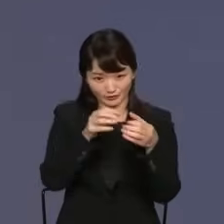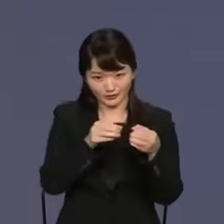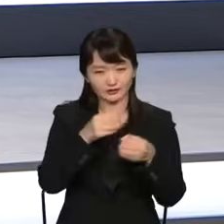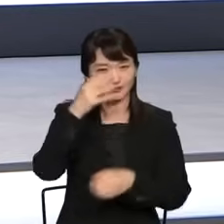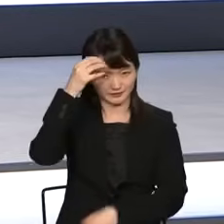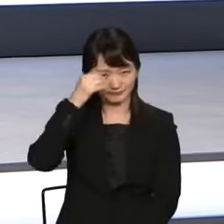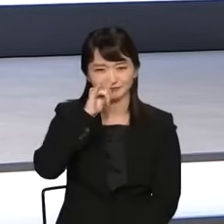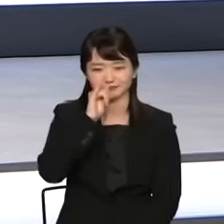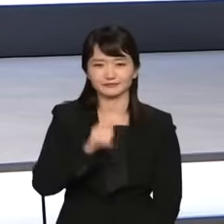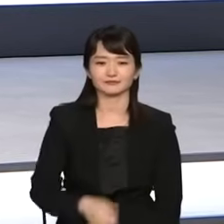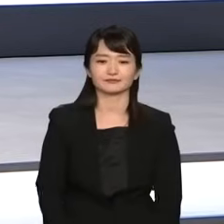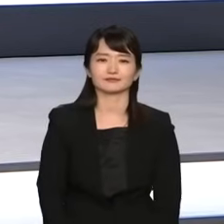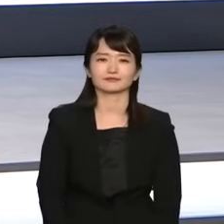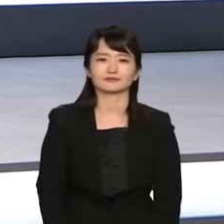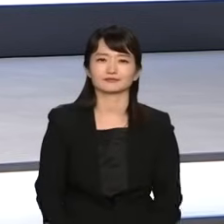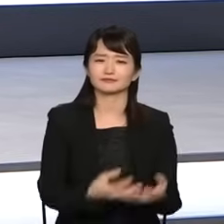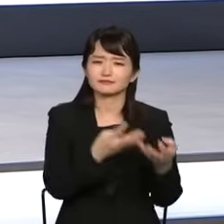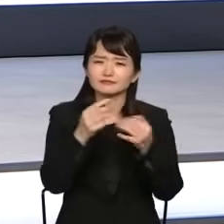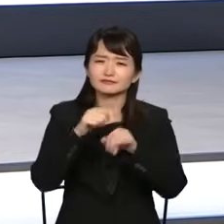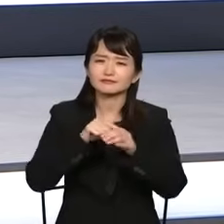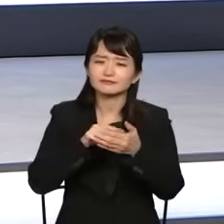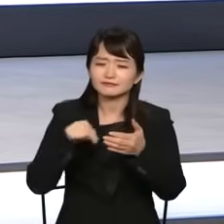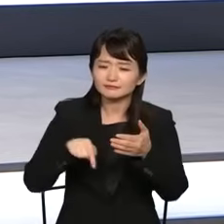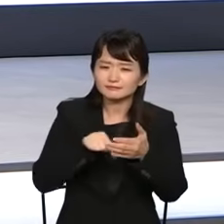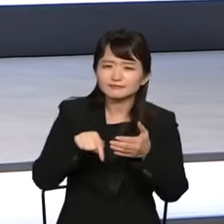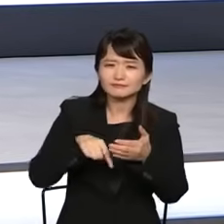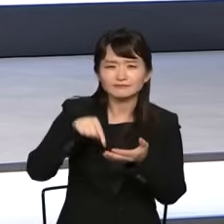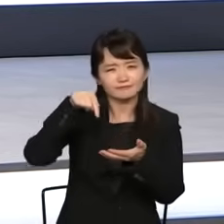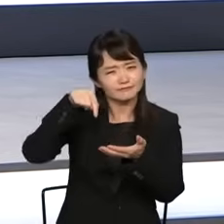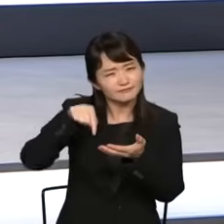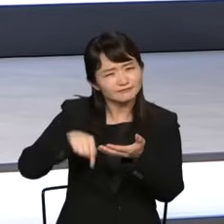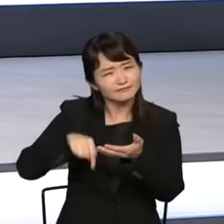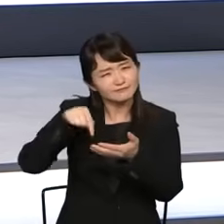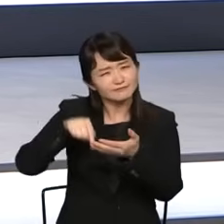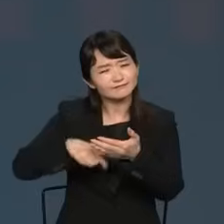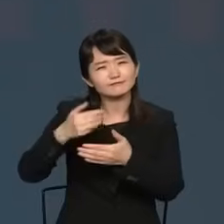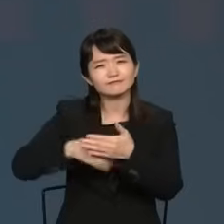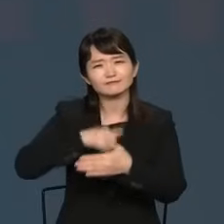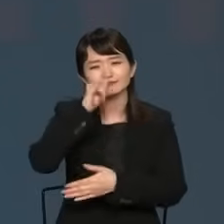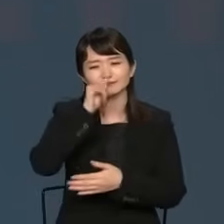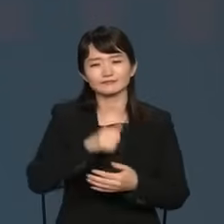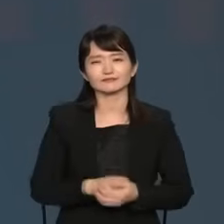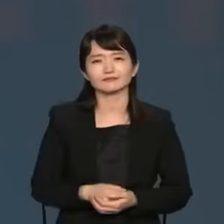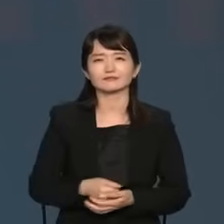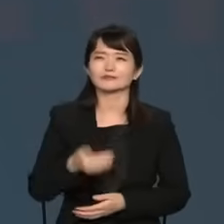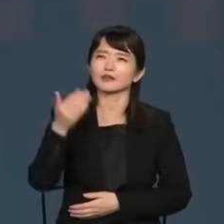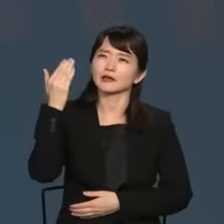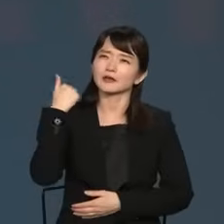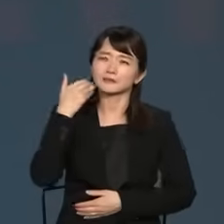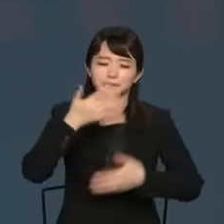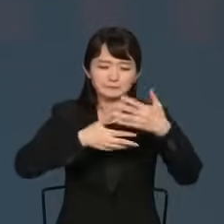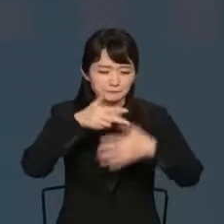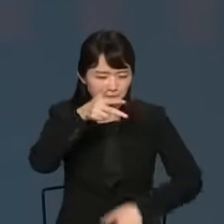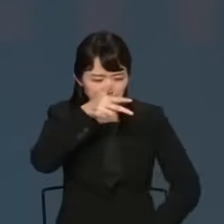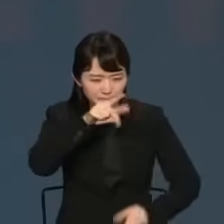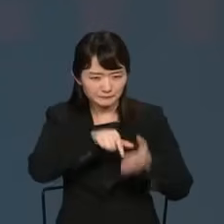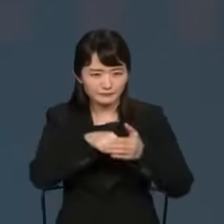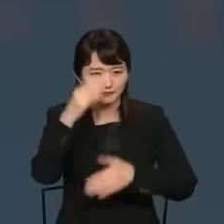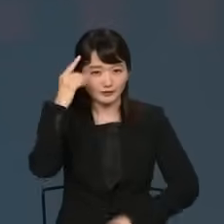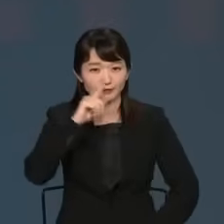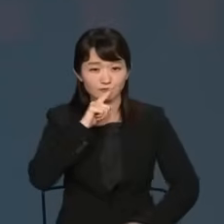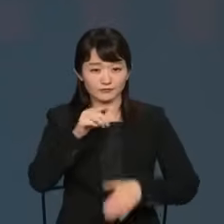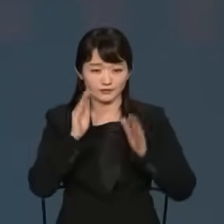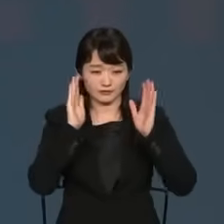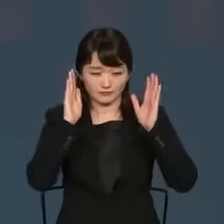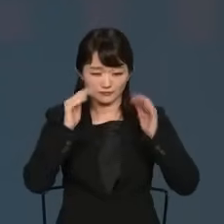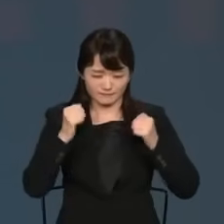我当然记得,那是在分手决心里的一句台词. 아마 많은 분들의 마음속에도 아직 깊게 남아있는 대사일 텐데 그 당시에 영화 찍을 당시에 한국어 공부를 굉장히